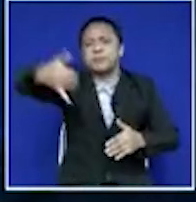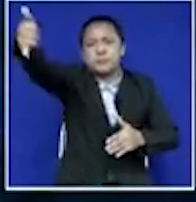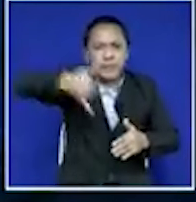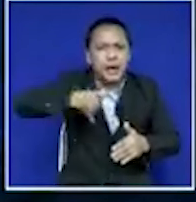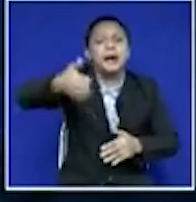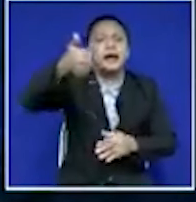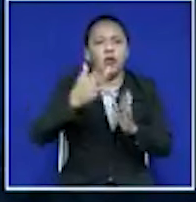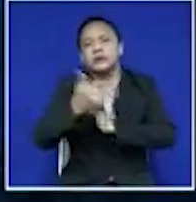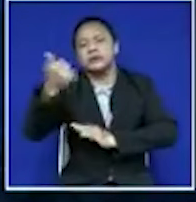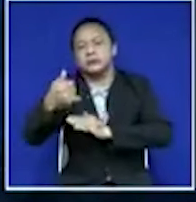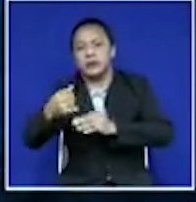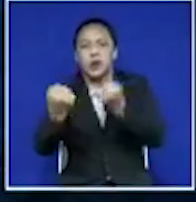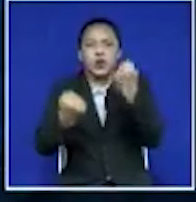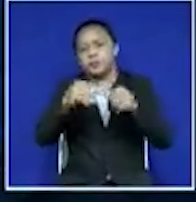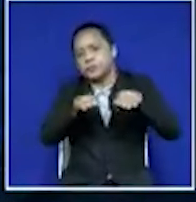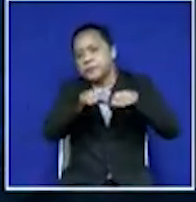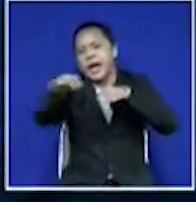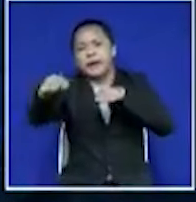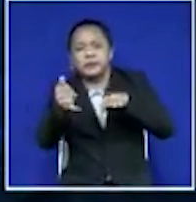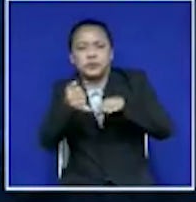ครับผ่านเมืองเขาแต่ว่าถ้าไม่จำเป็น